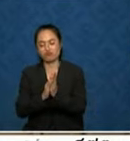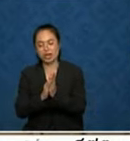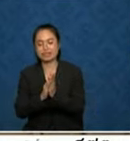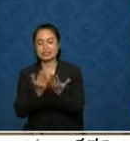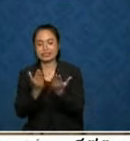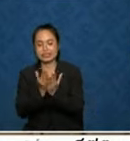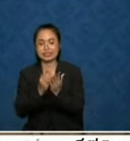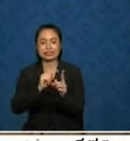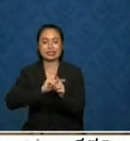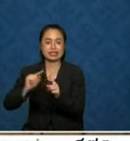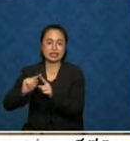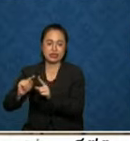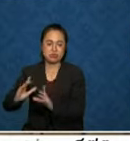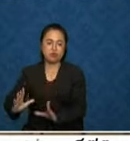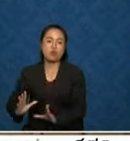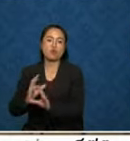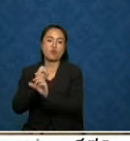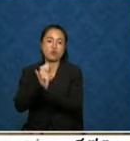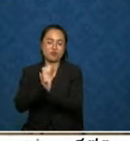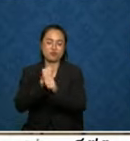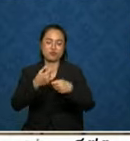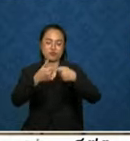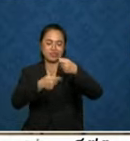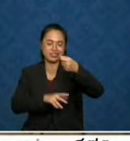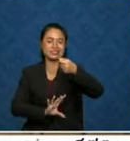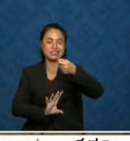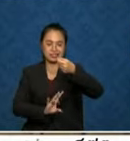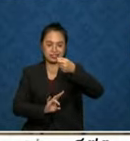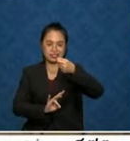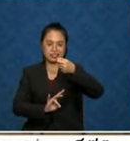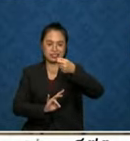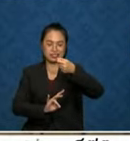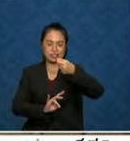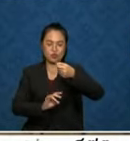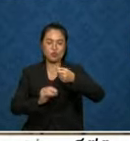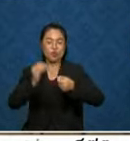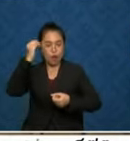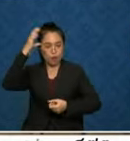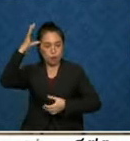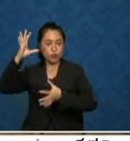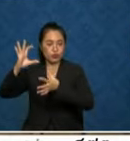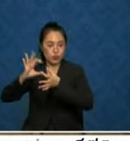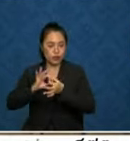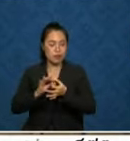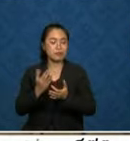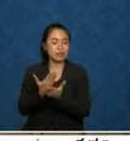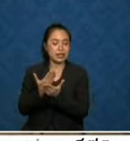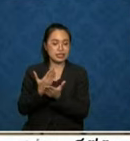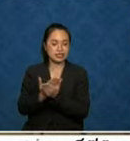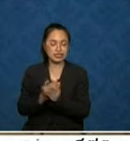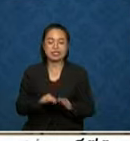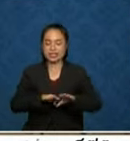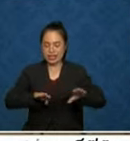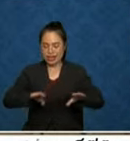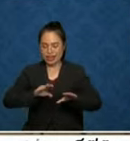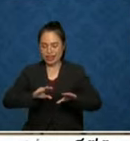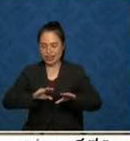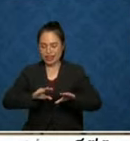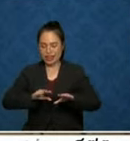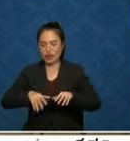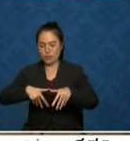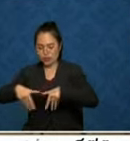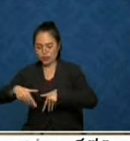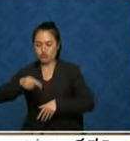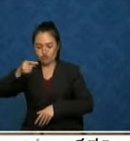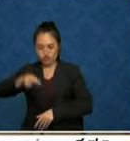คะเป็น7ทฤษฎีองค์ประกอบของความรอบรู้ทางการเงินที่นักเรียนและประชาชนคนไทยทุกคน